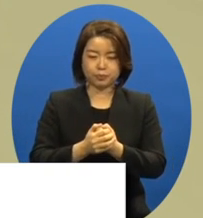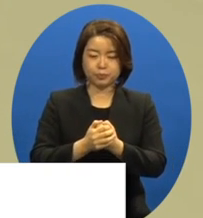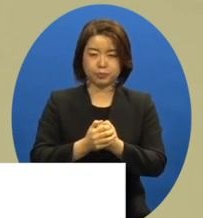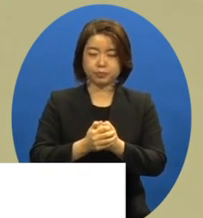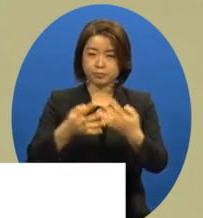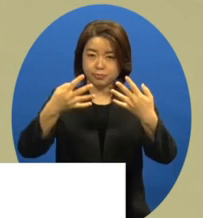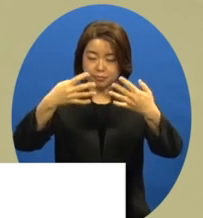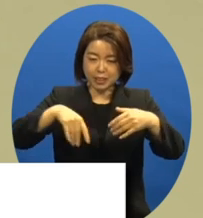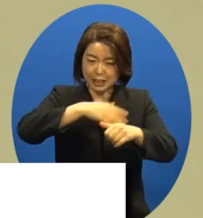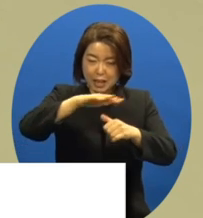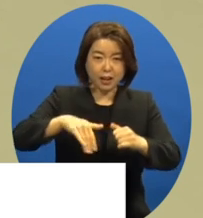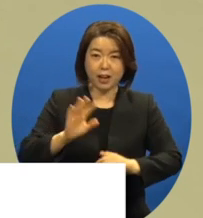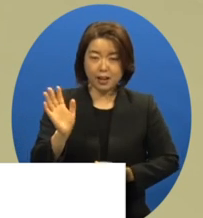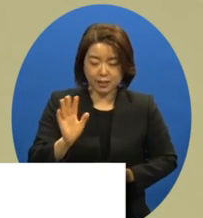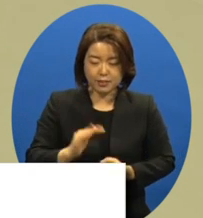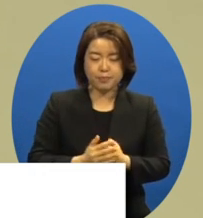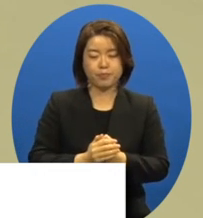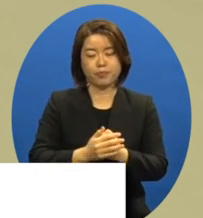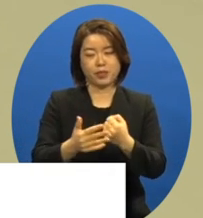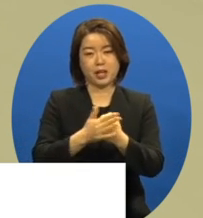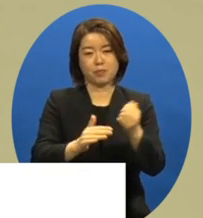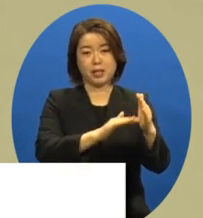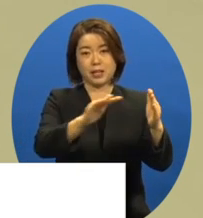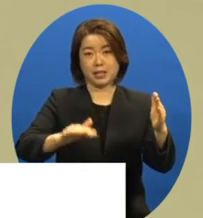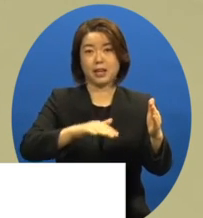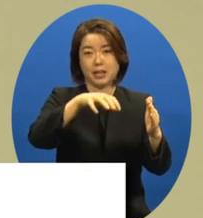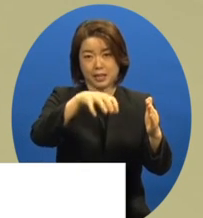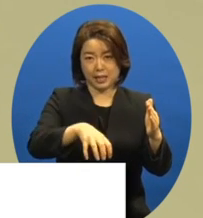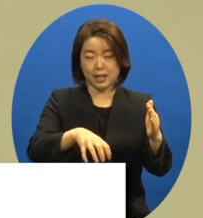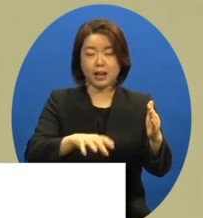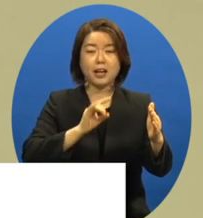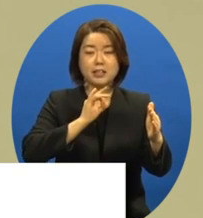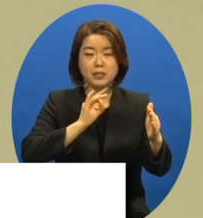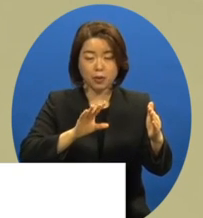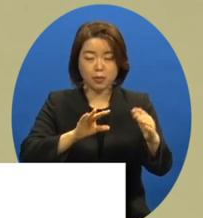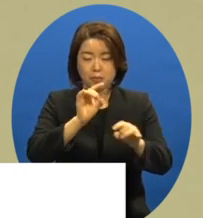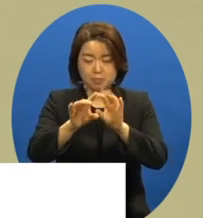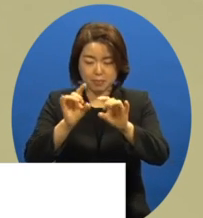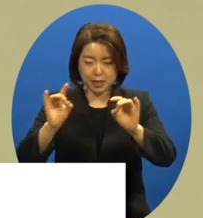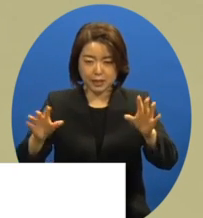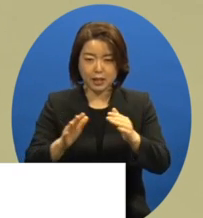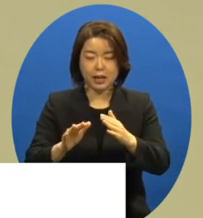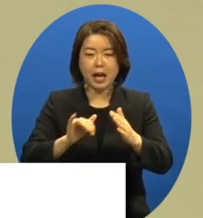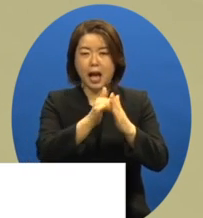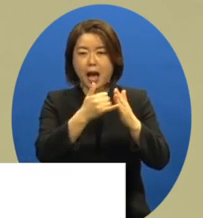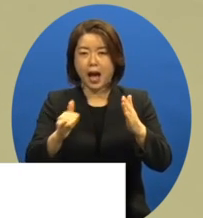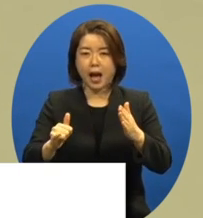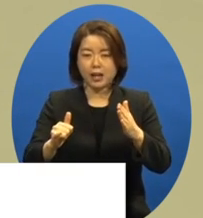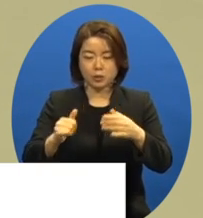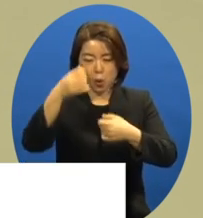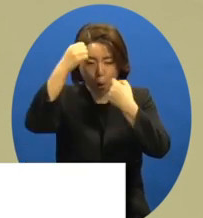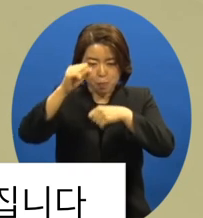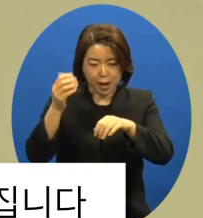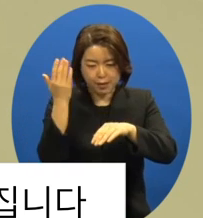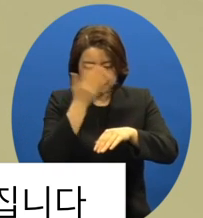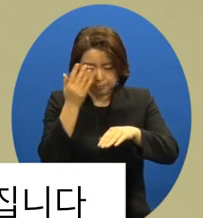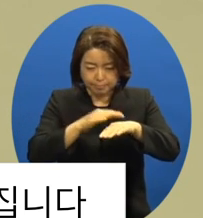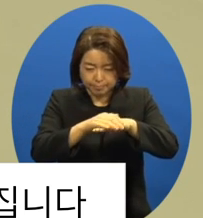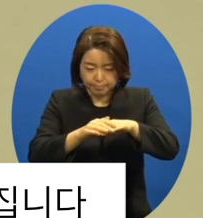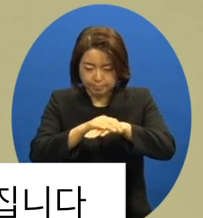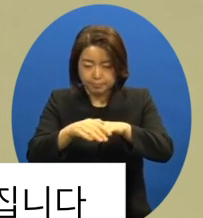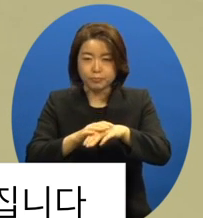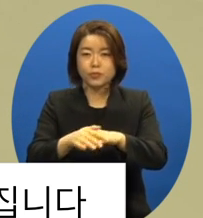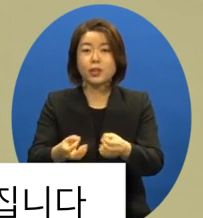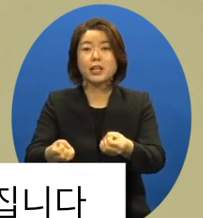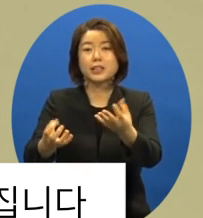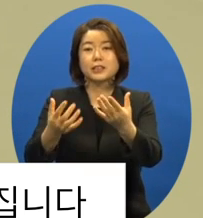여건이라 가정마다 가족 세족식을 하려고 계획을 했습니다. 이 일을